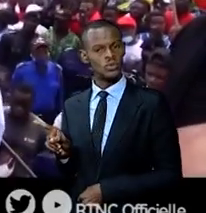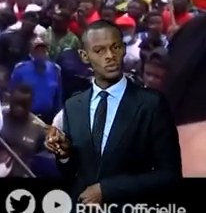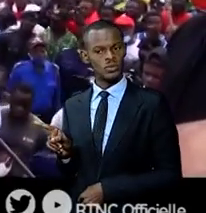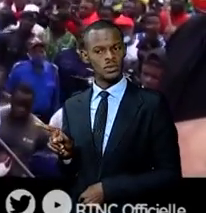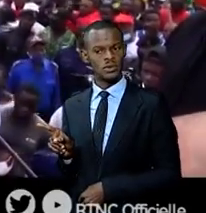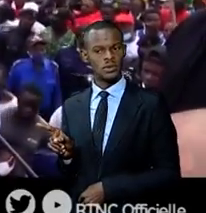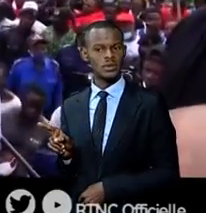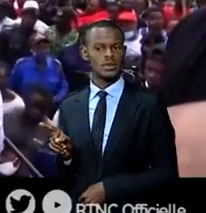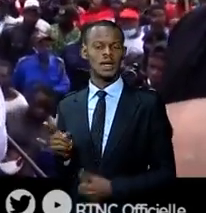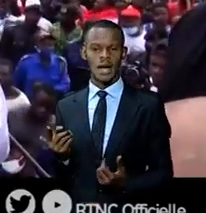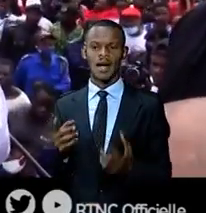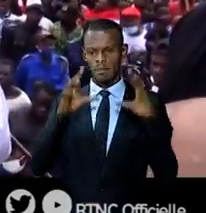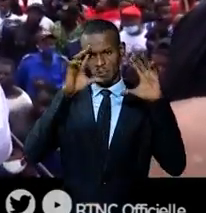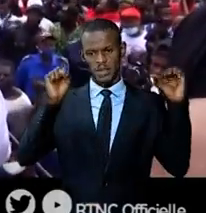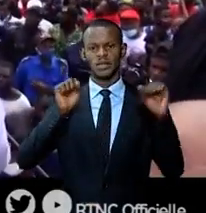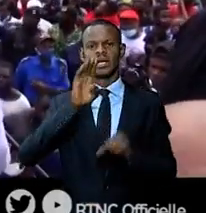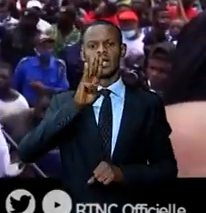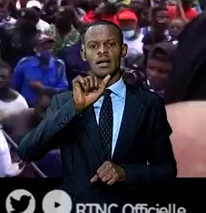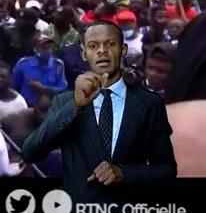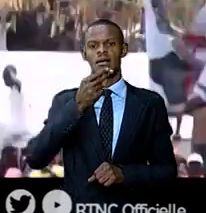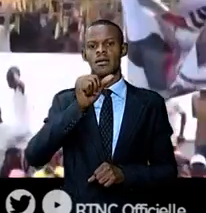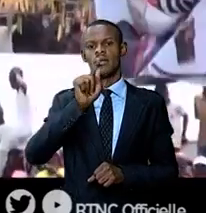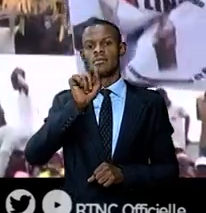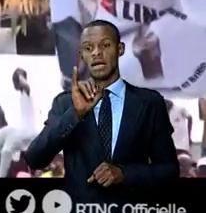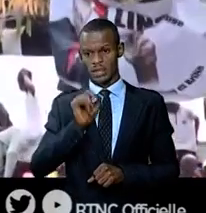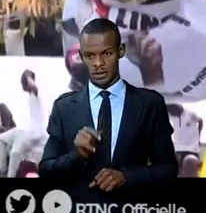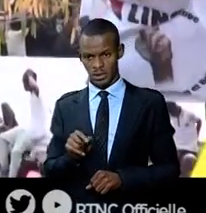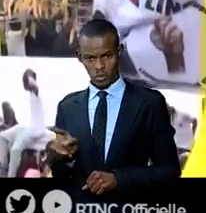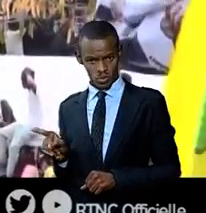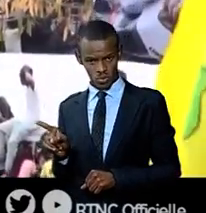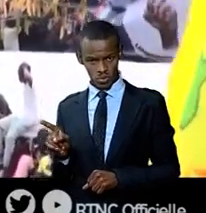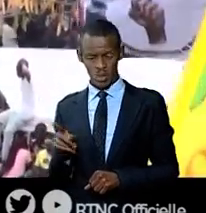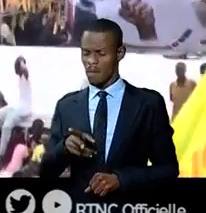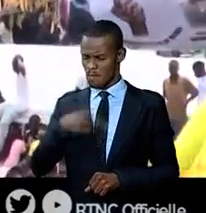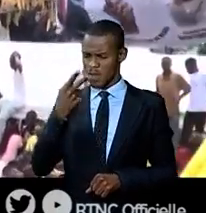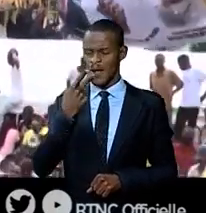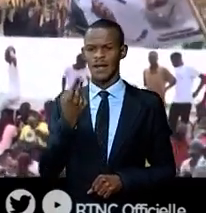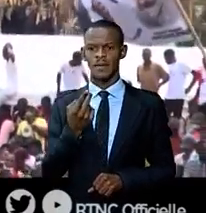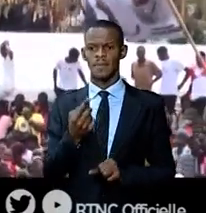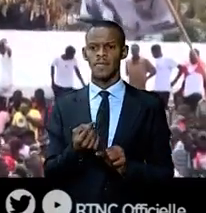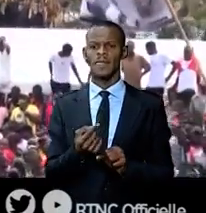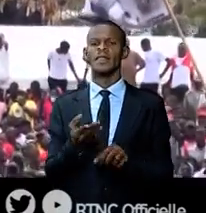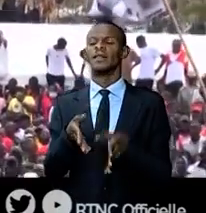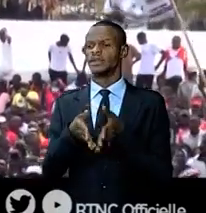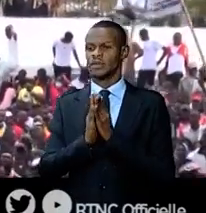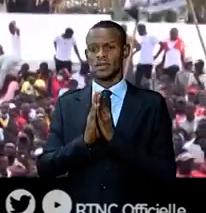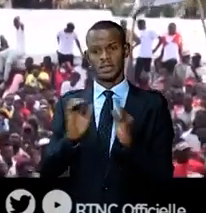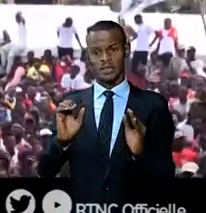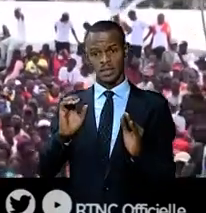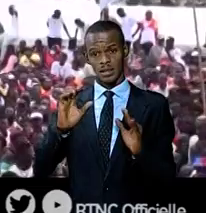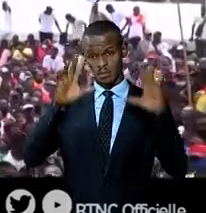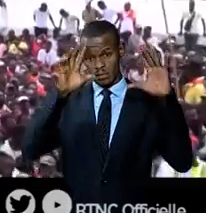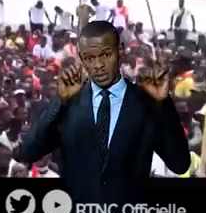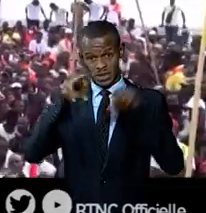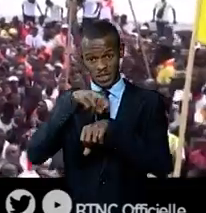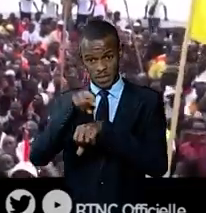son allocution, il a demandé au chef de l'État, Félix Antoine Tshisekedi Tshilombo, de convoquer des concertations de la classe